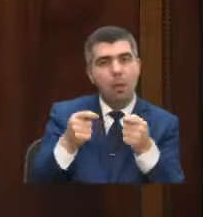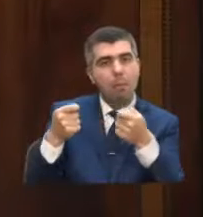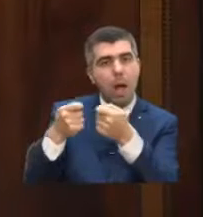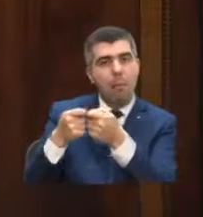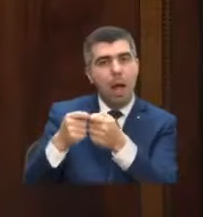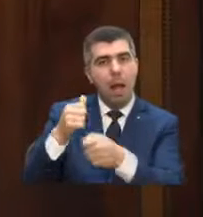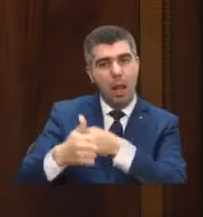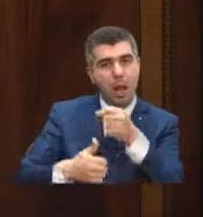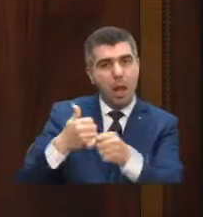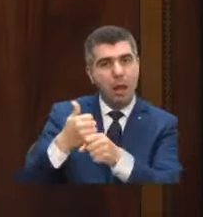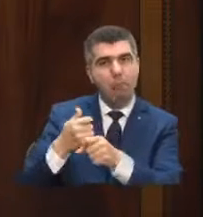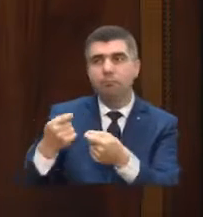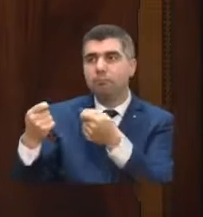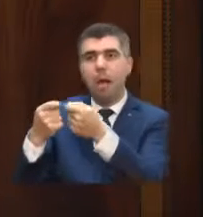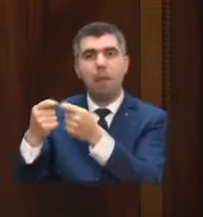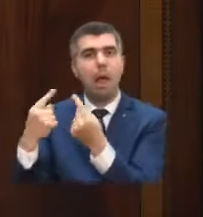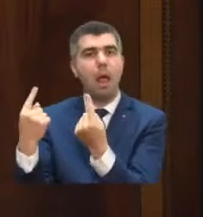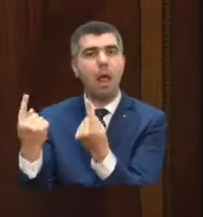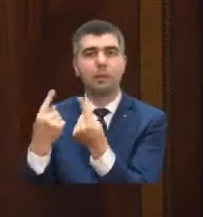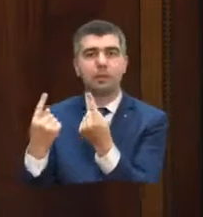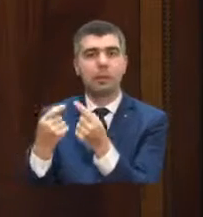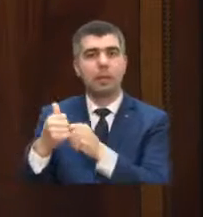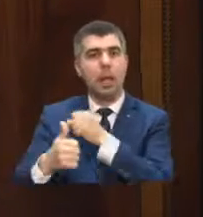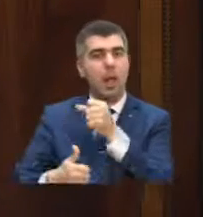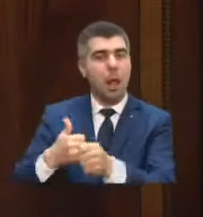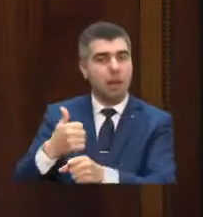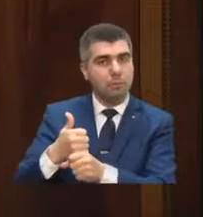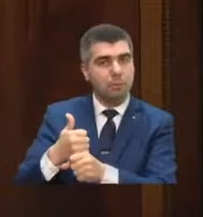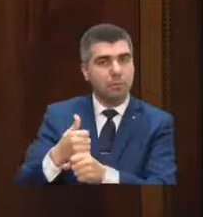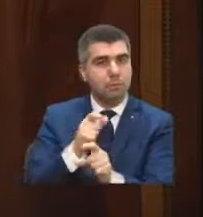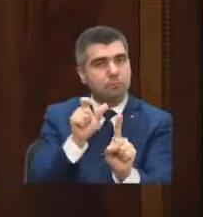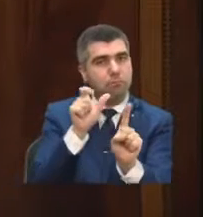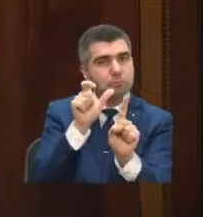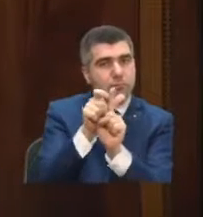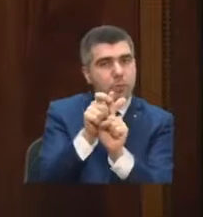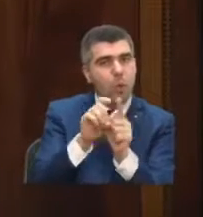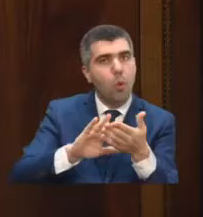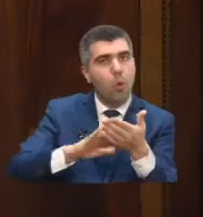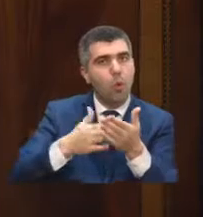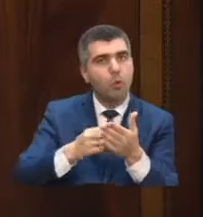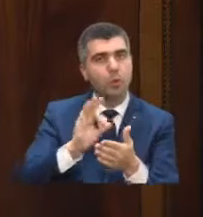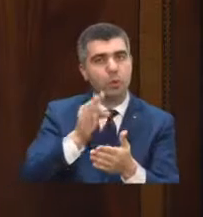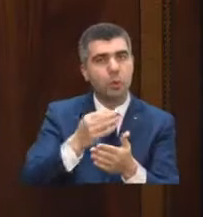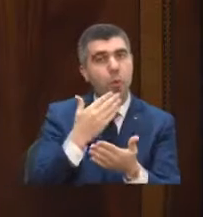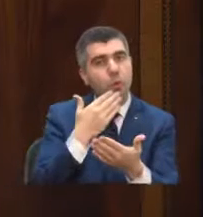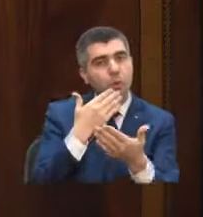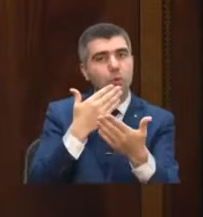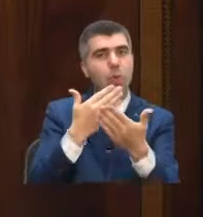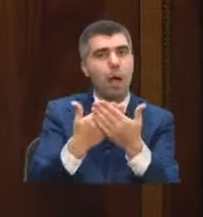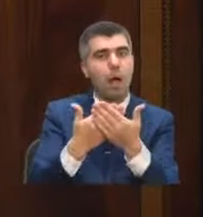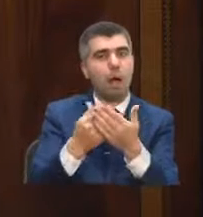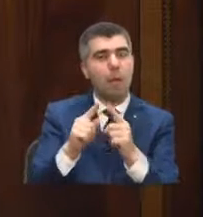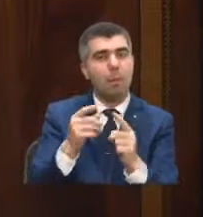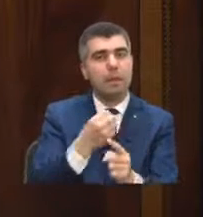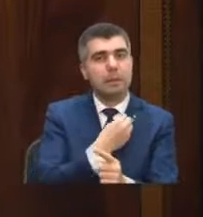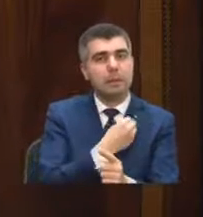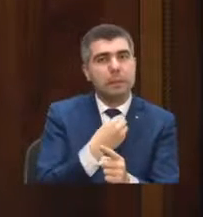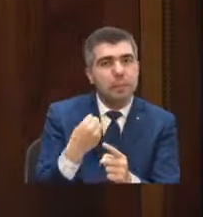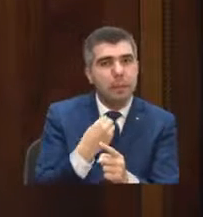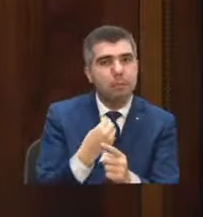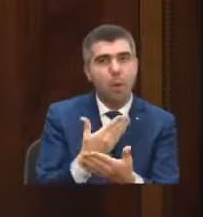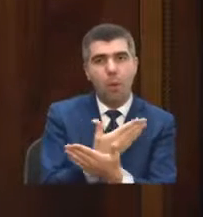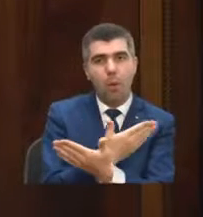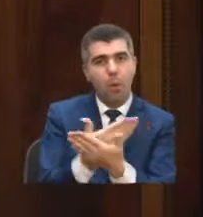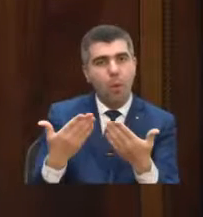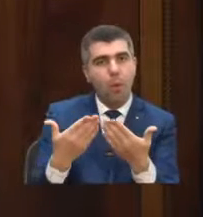السنوات الماضية، نتتبع الأمر ونقوم باللازم. وأشكر الأطقم الطبية والصحية في